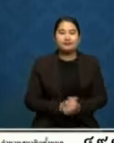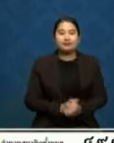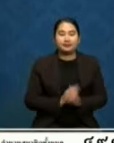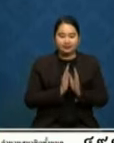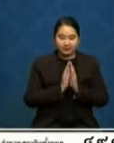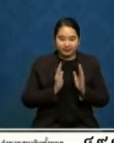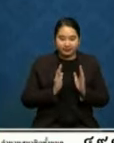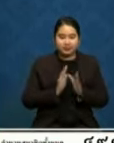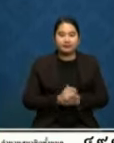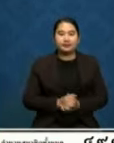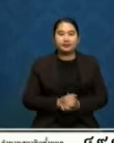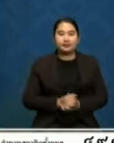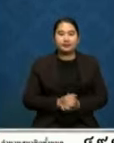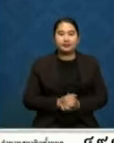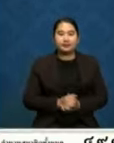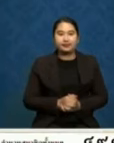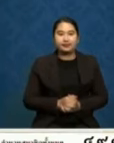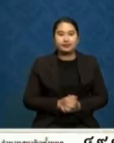บพระคุณครับ